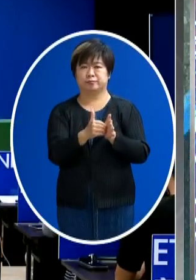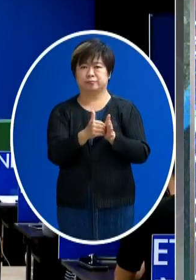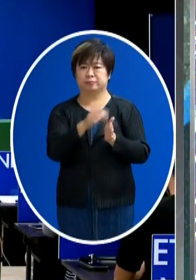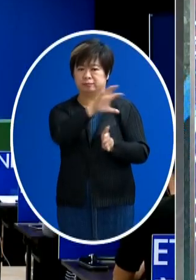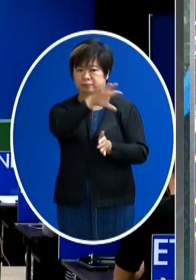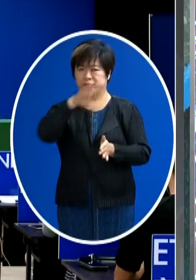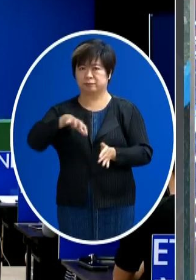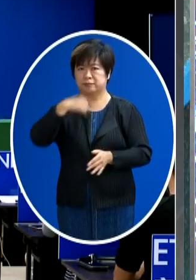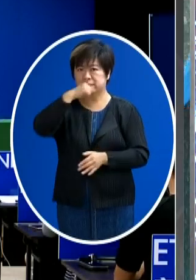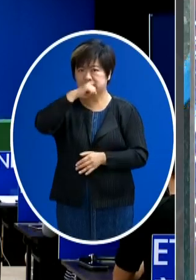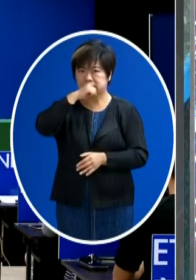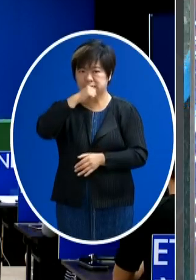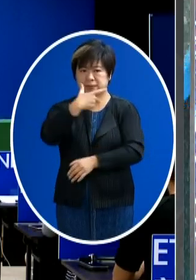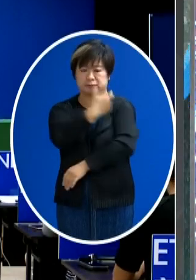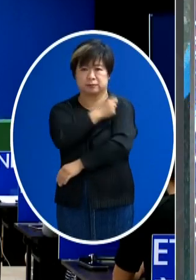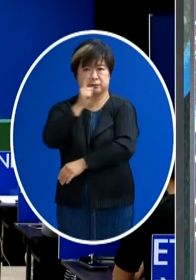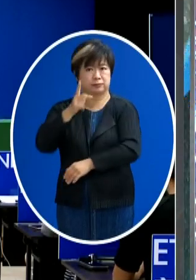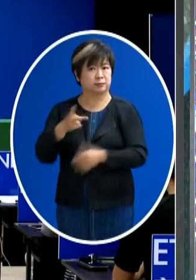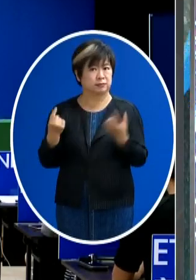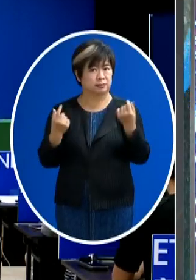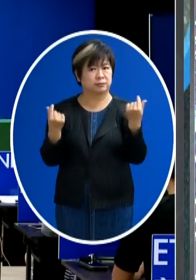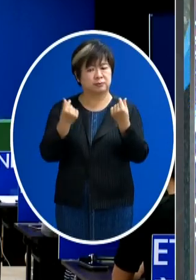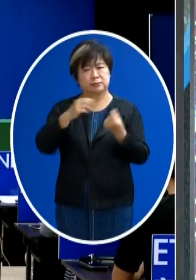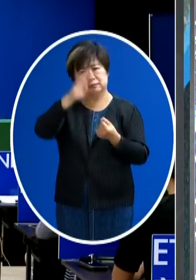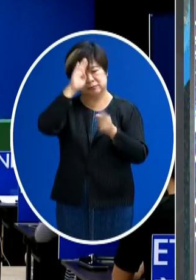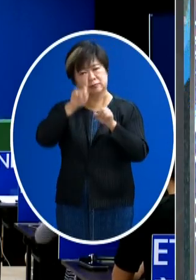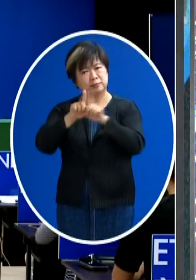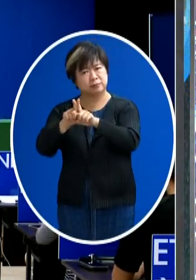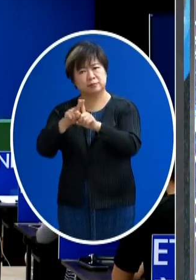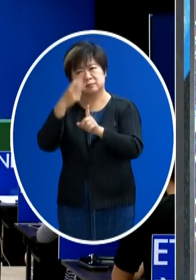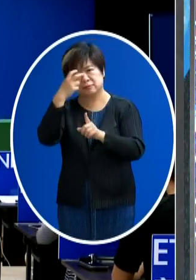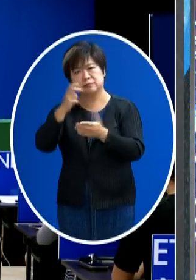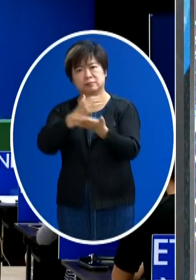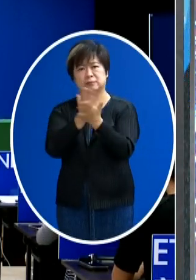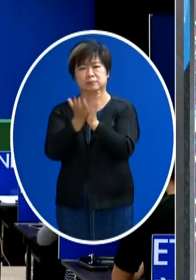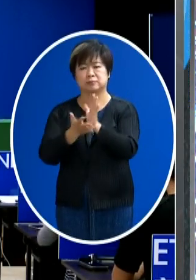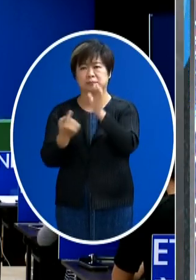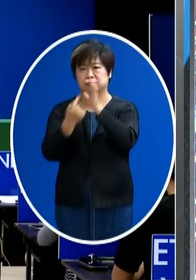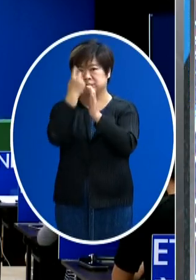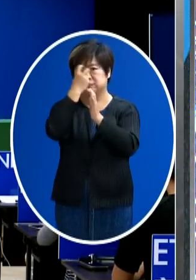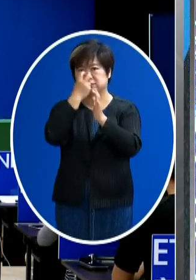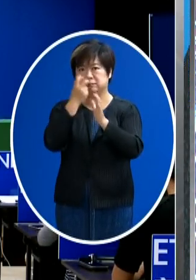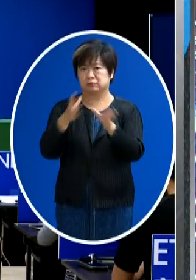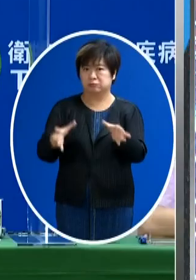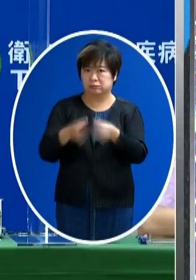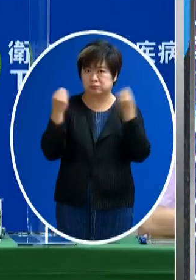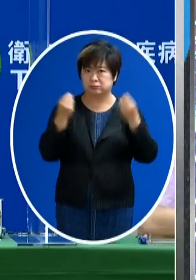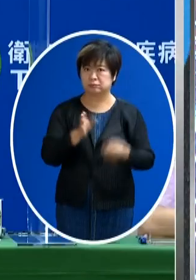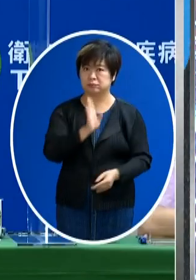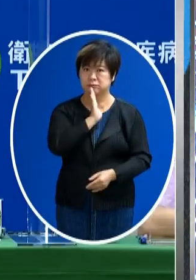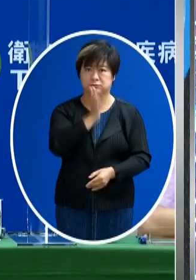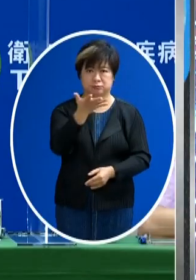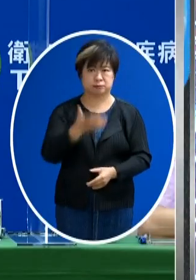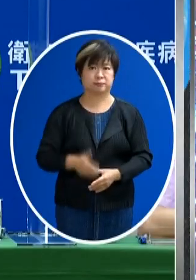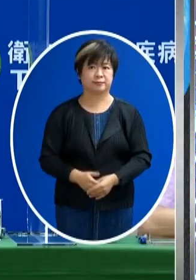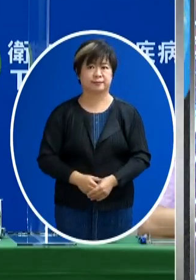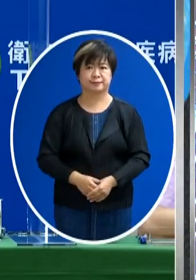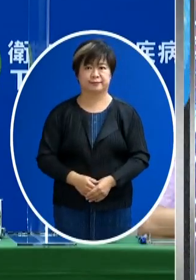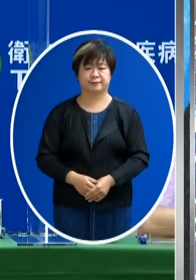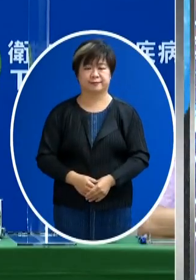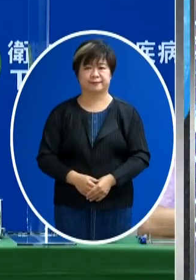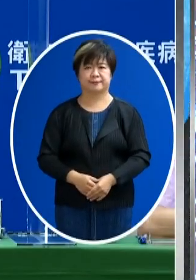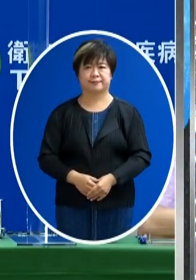好像都能夠得到重用都能夠達到他所要的位子所以我覺得這是他拿來當天我覺得有一點點是耍嘴皮子